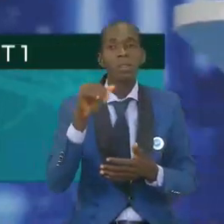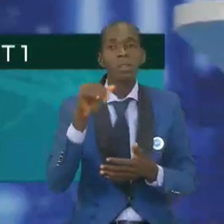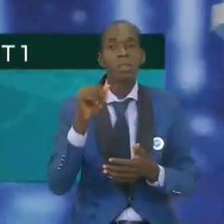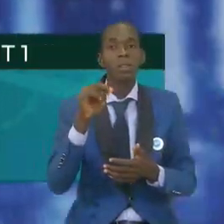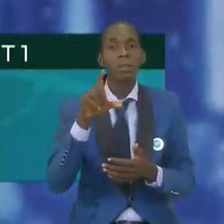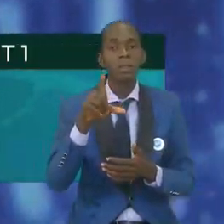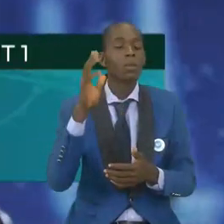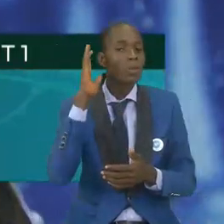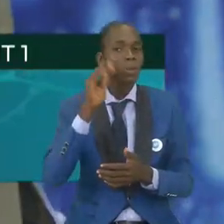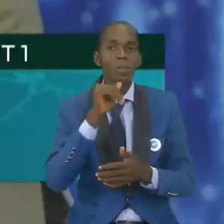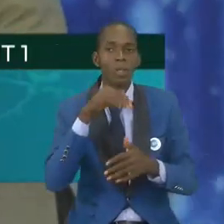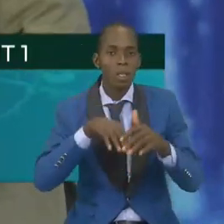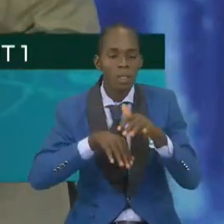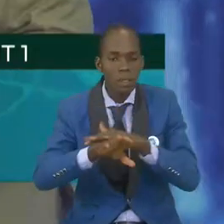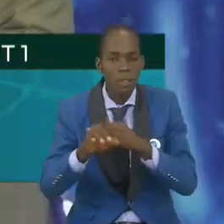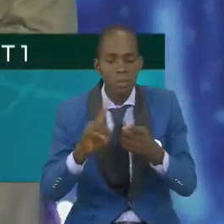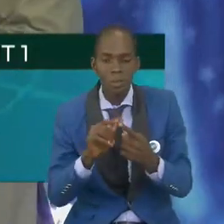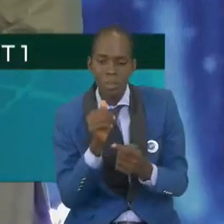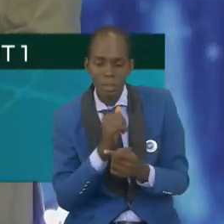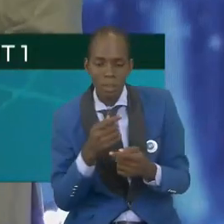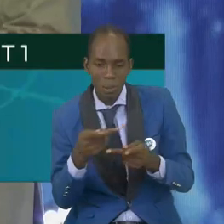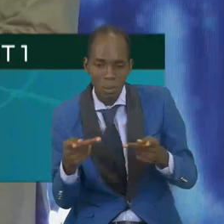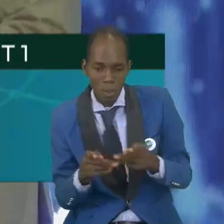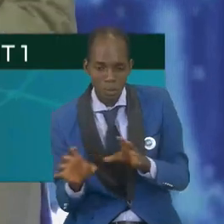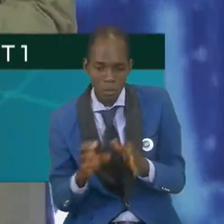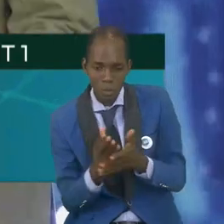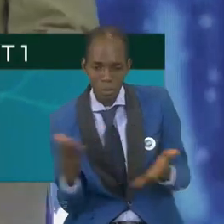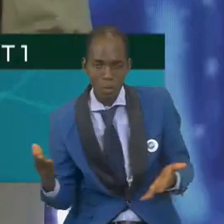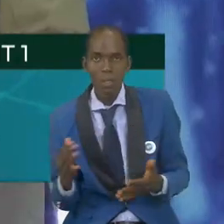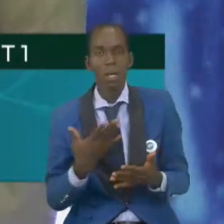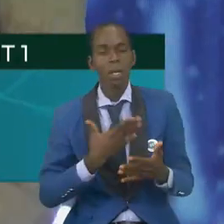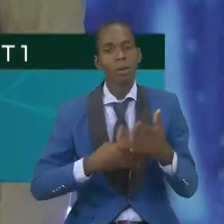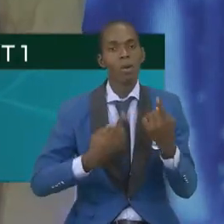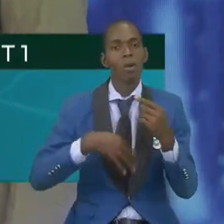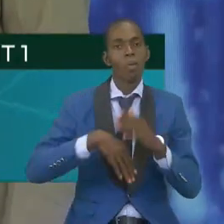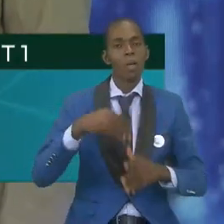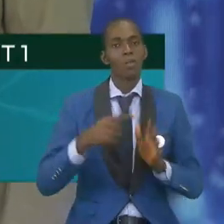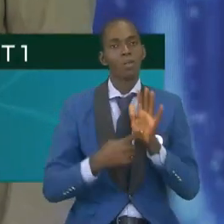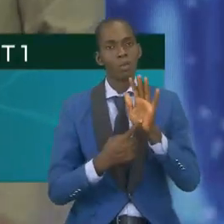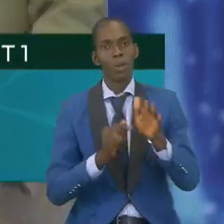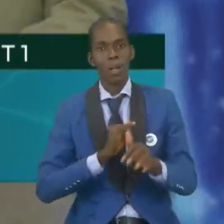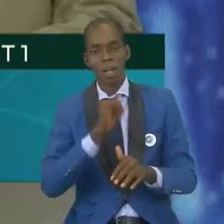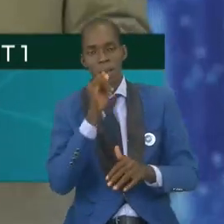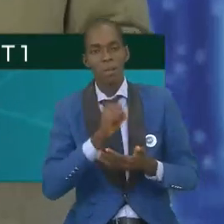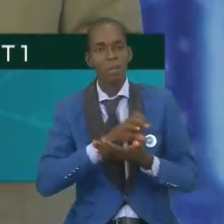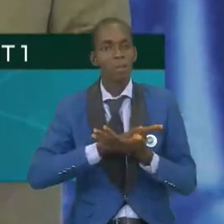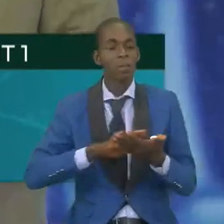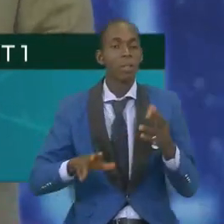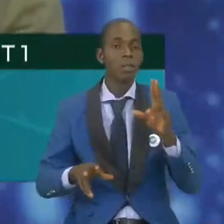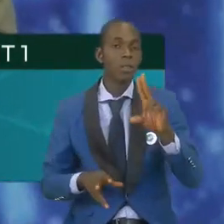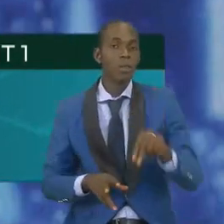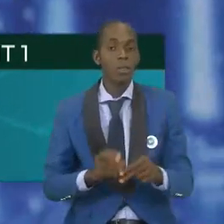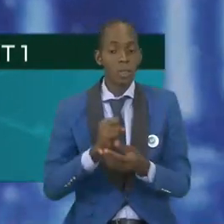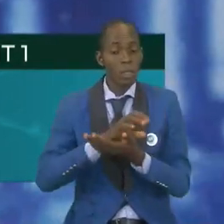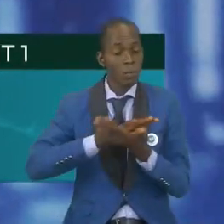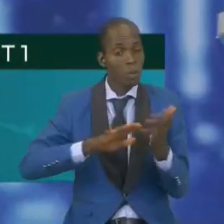vie. Il ne va pas entrer dans un lieu secret et faire quelque chose